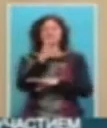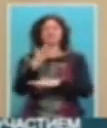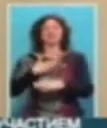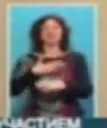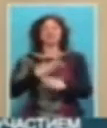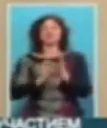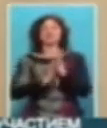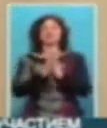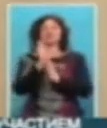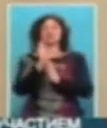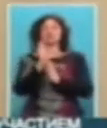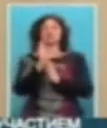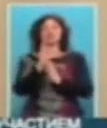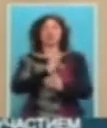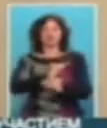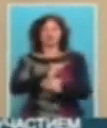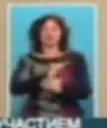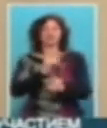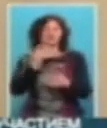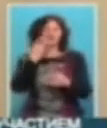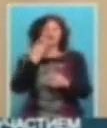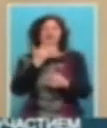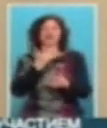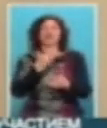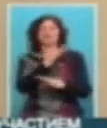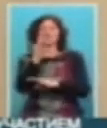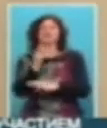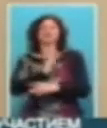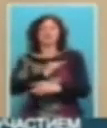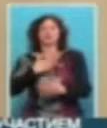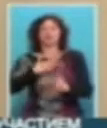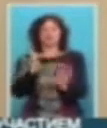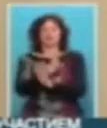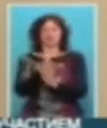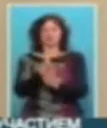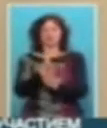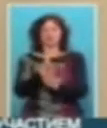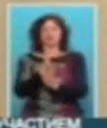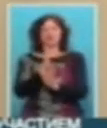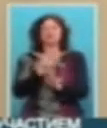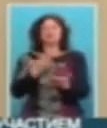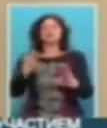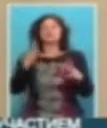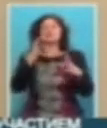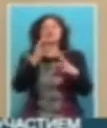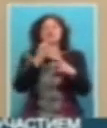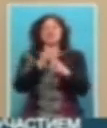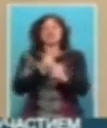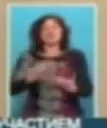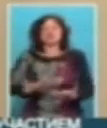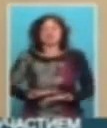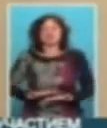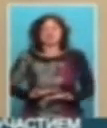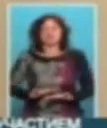растет, можно так сказать, растет и работает, и все время работает, работает, работает. И то есть у нее сокращается жизненный цикл. То есть